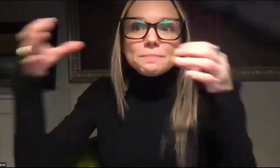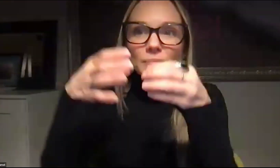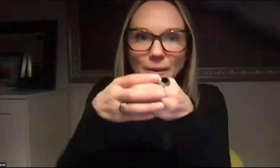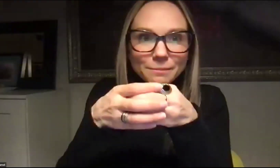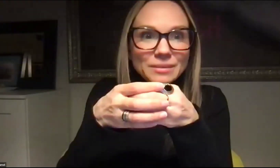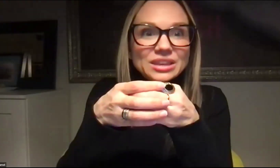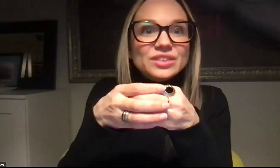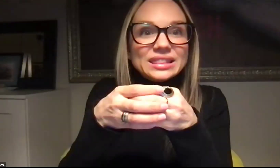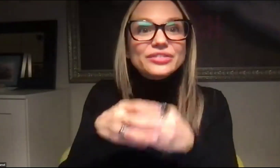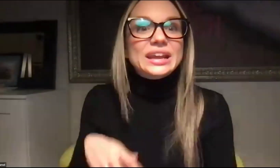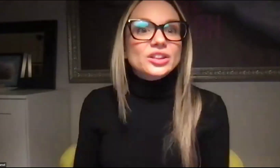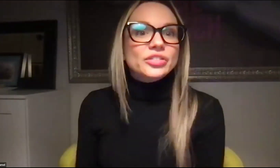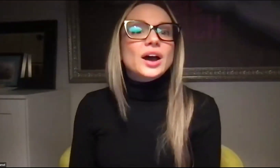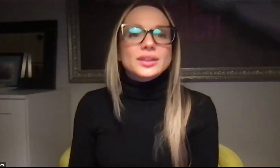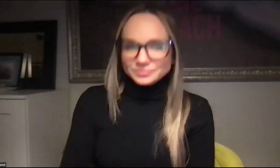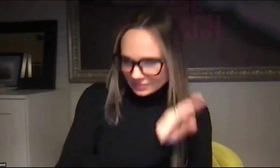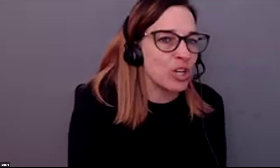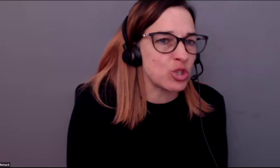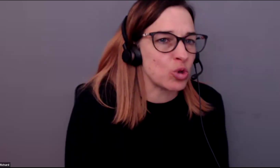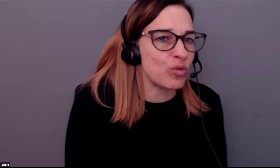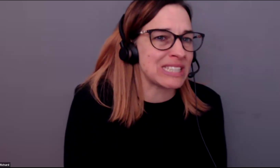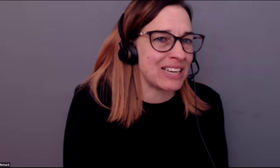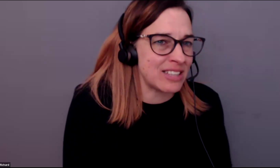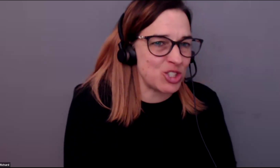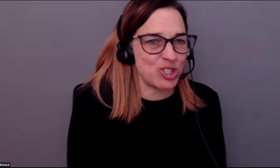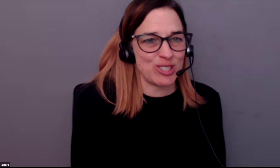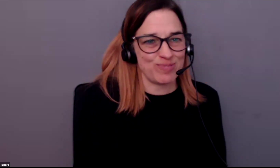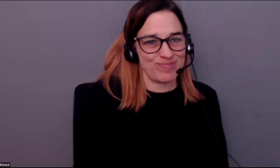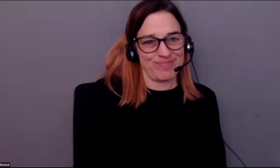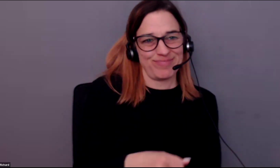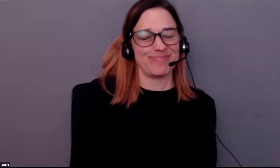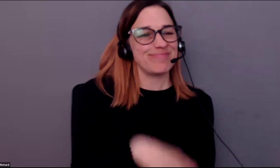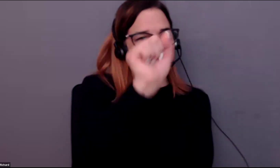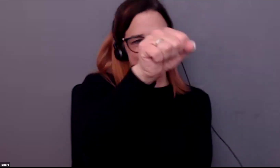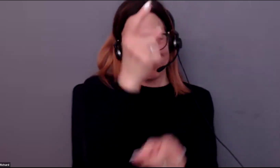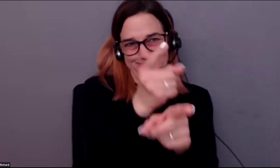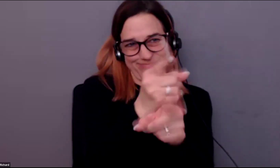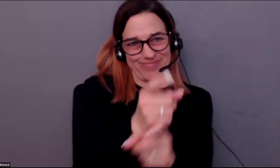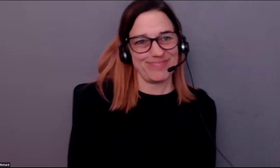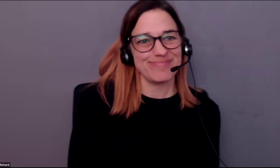éléphant, mais qui vient définir notre taille. Oui, c'est ça, on trouve des stratégies. Exact.